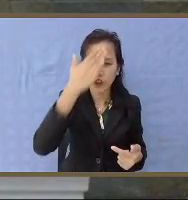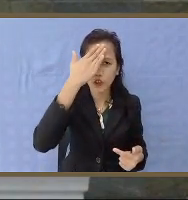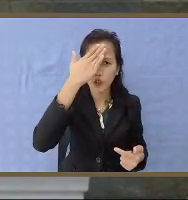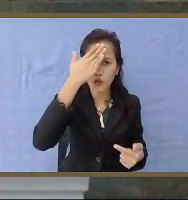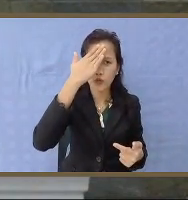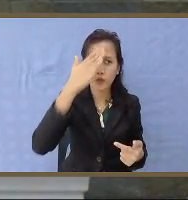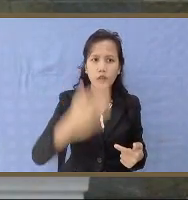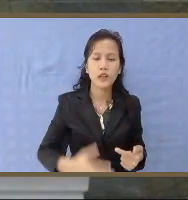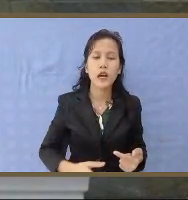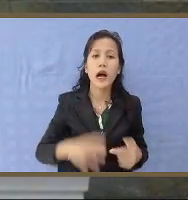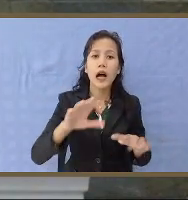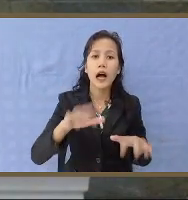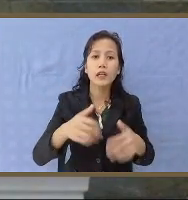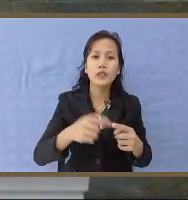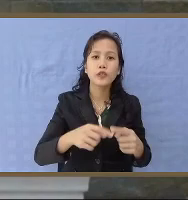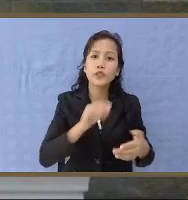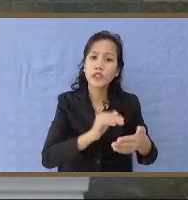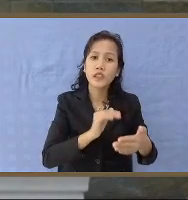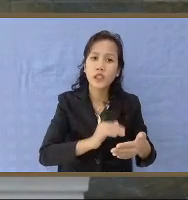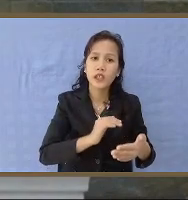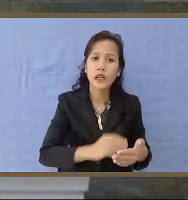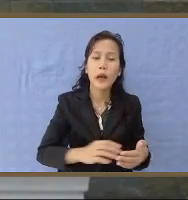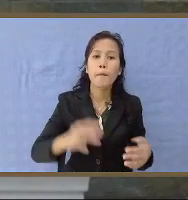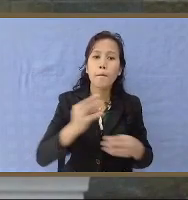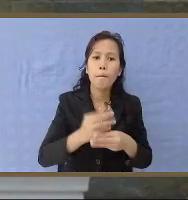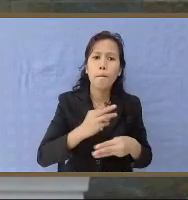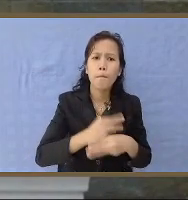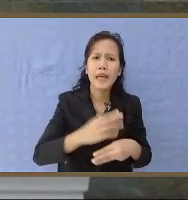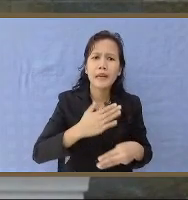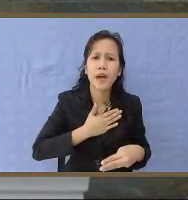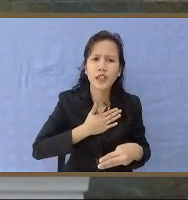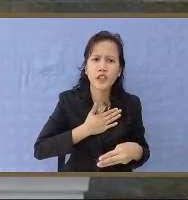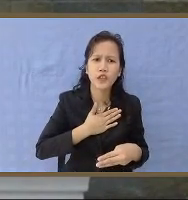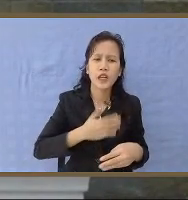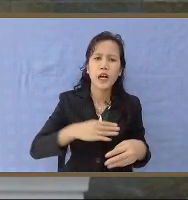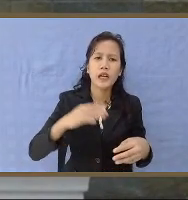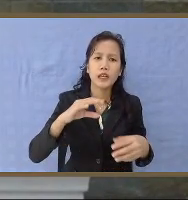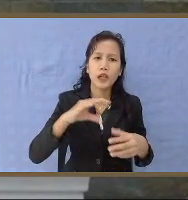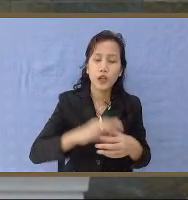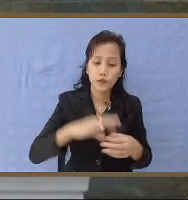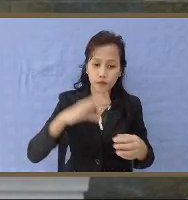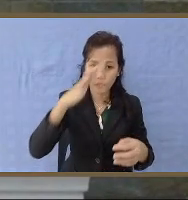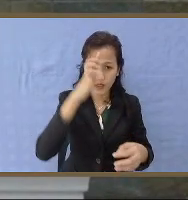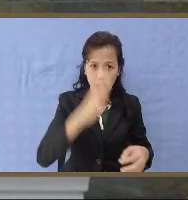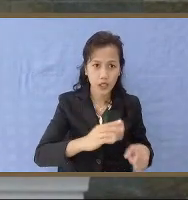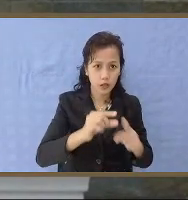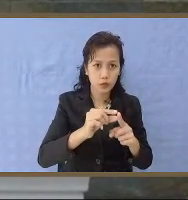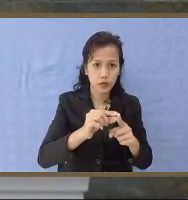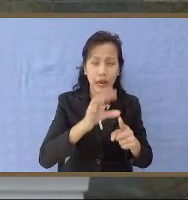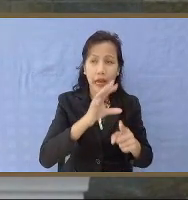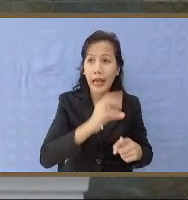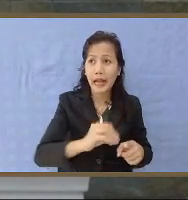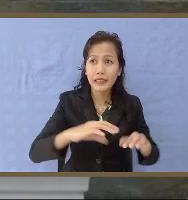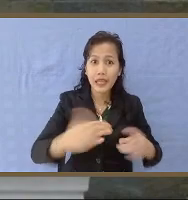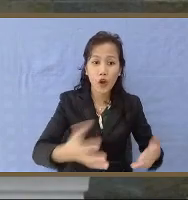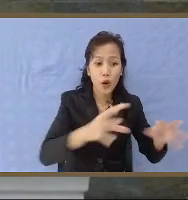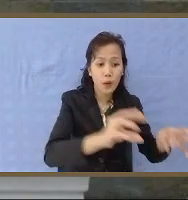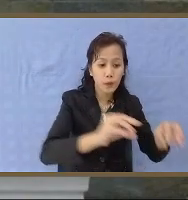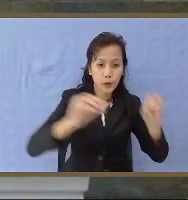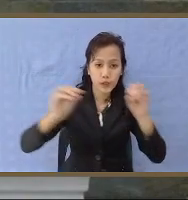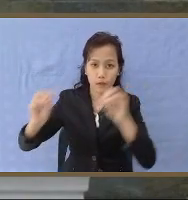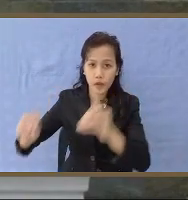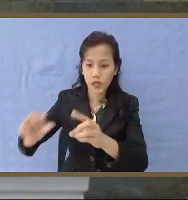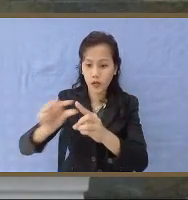Diyos, malunurin ko aking sarili salita ng Diyos, at ang akin na lalagyan ko naman ng Word of God, ang puso ng aking